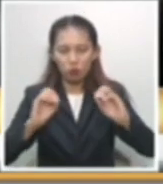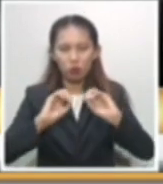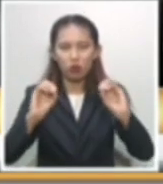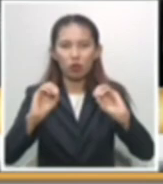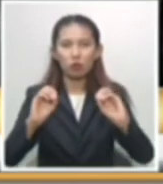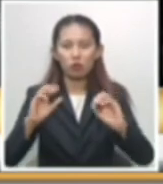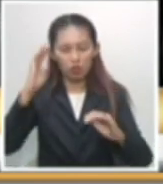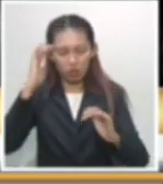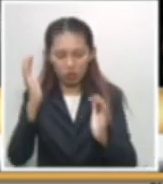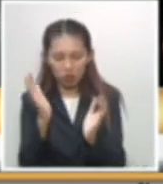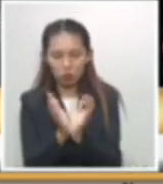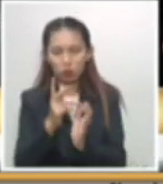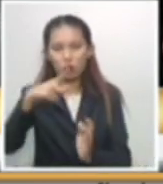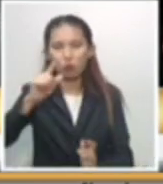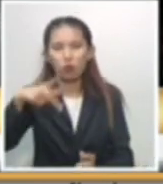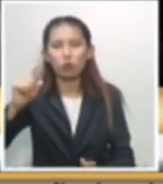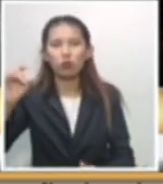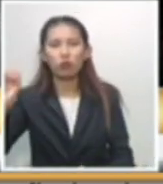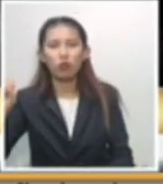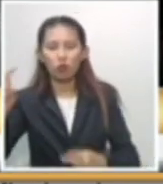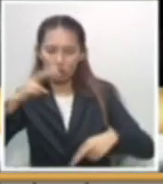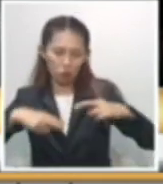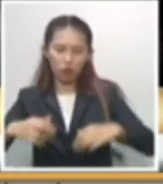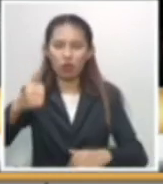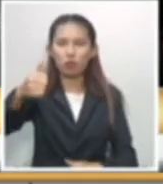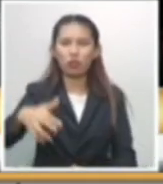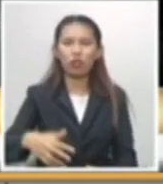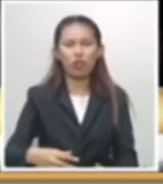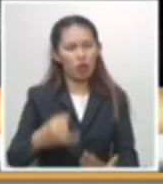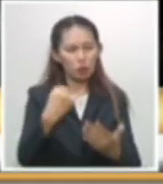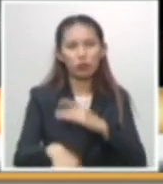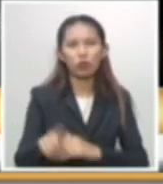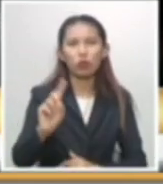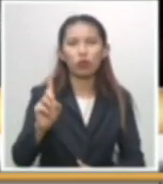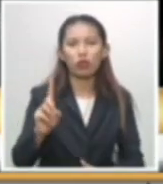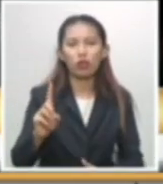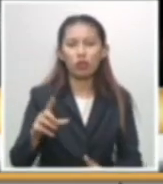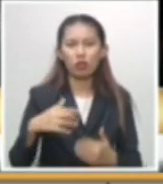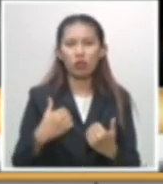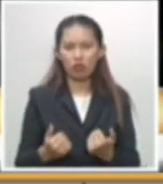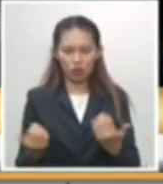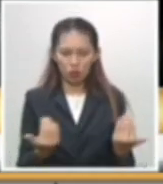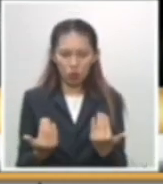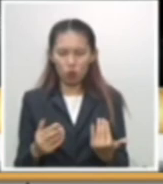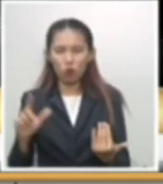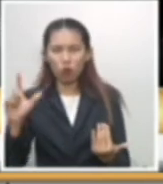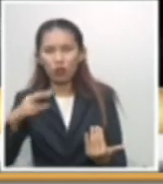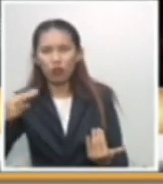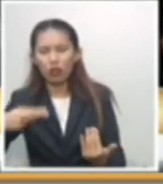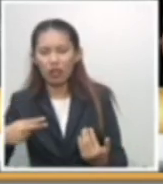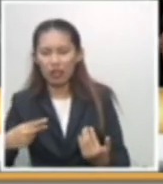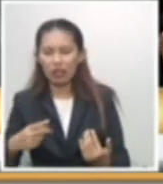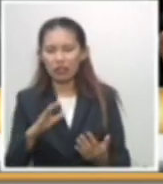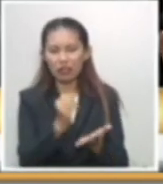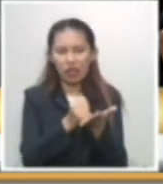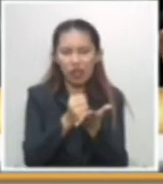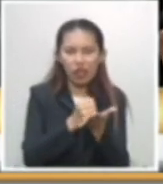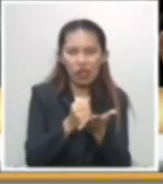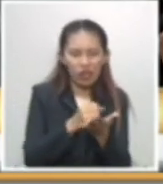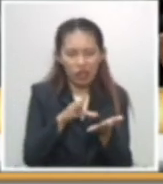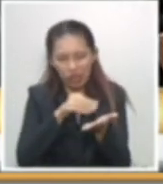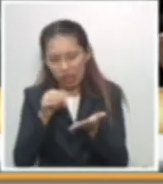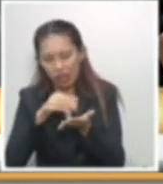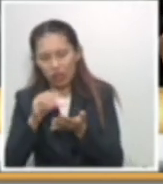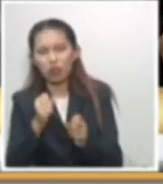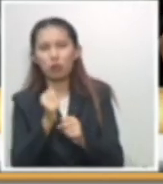ยมันผิดพลาดตรงไหนล่ะครับวันนี้ลูกหลานเราติดยาเราอย่างนั้นแหละติดไปทั่วประเทศหาซื้อง่